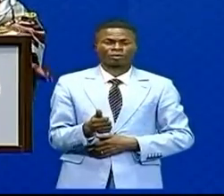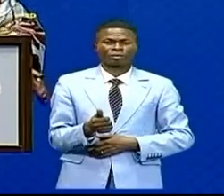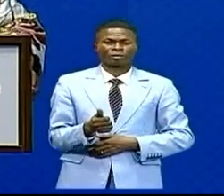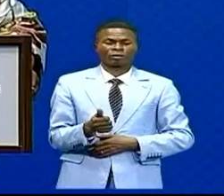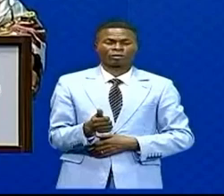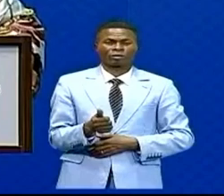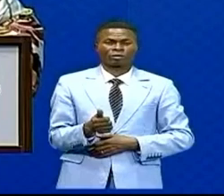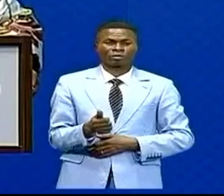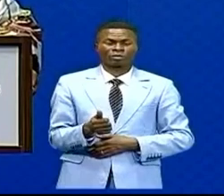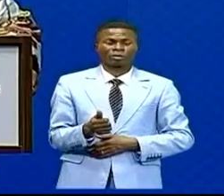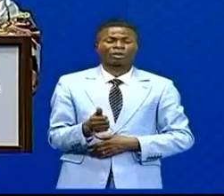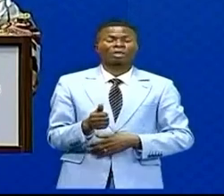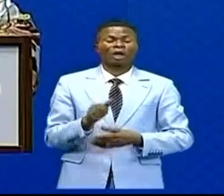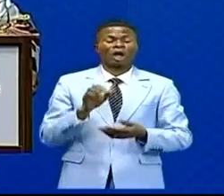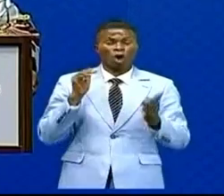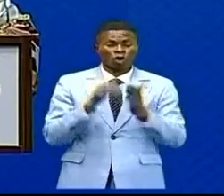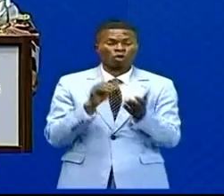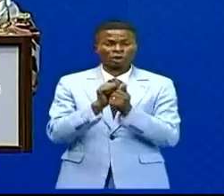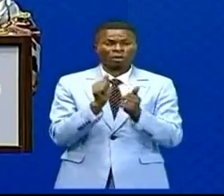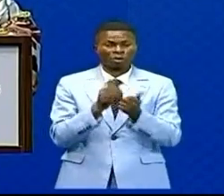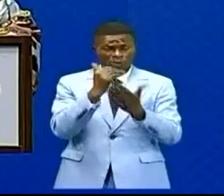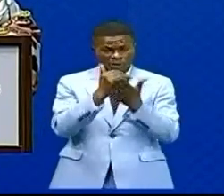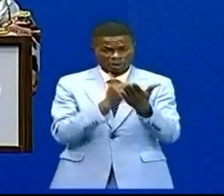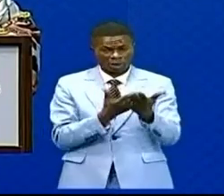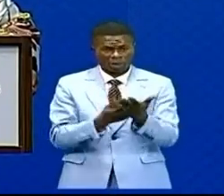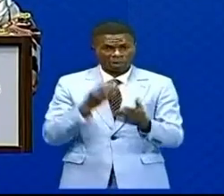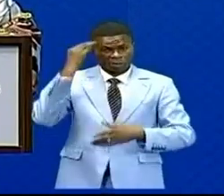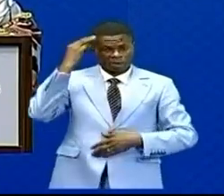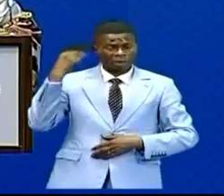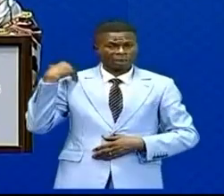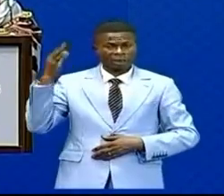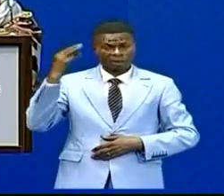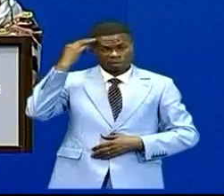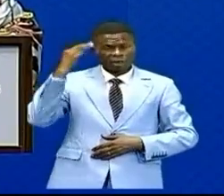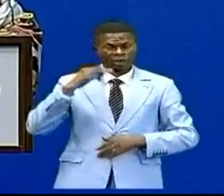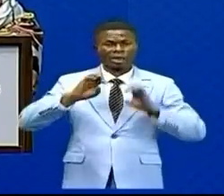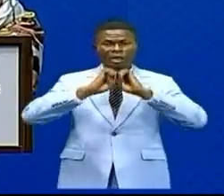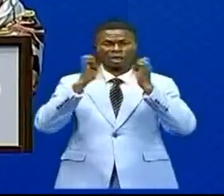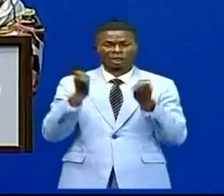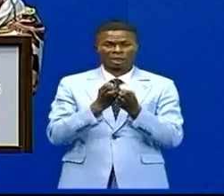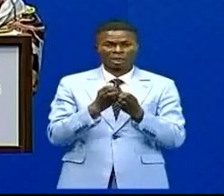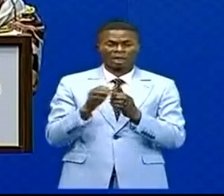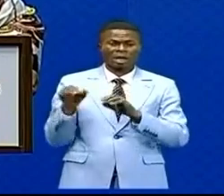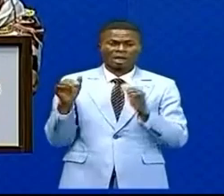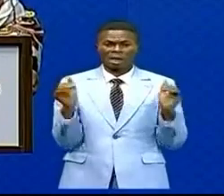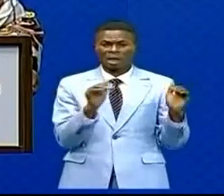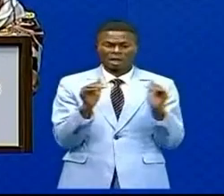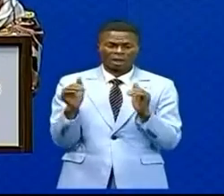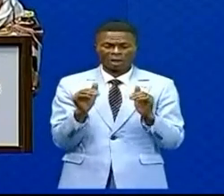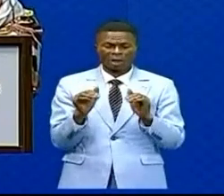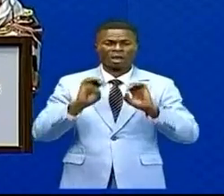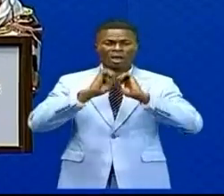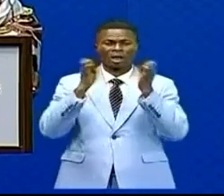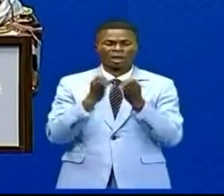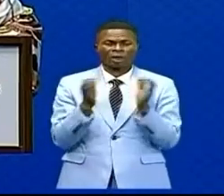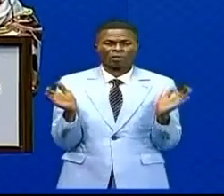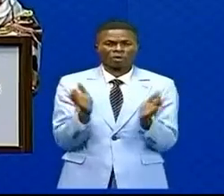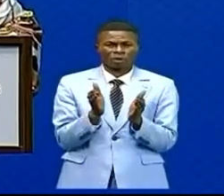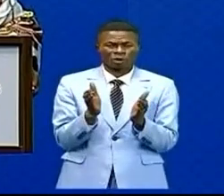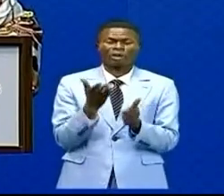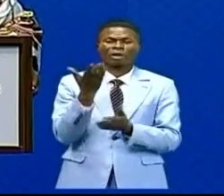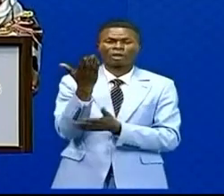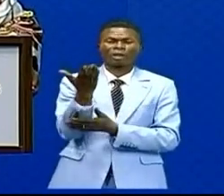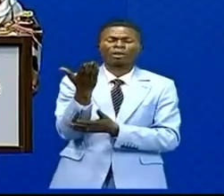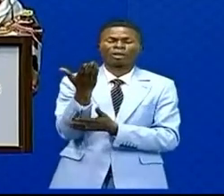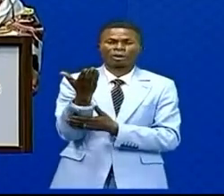Fort de ce qui précède, le ministre d'État, ministre de l'Entrepreneuriat, Petites et Moyennes Entreprises, a